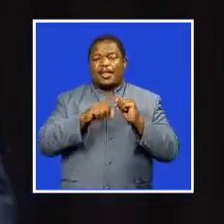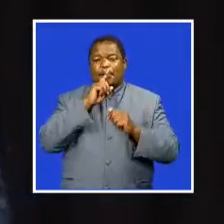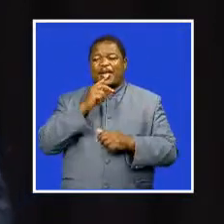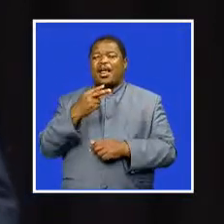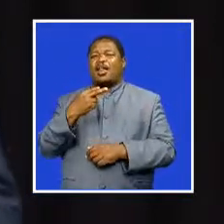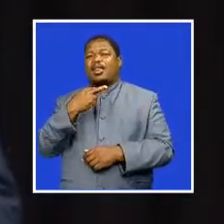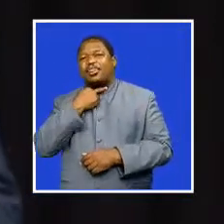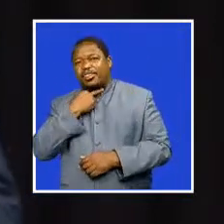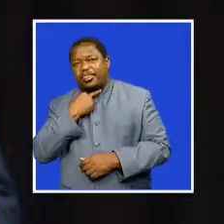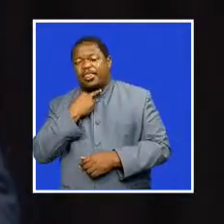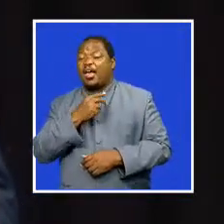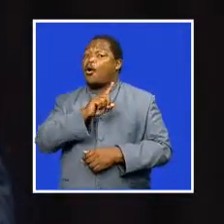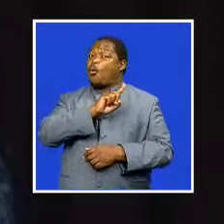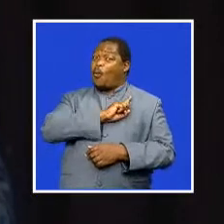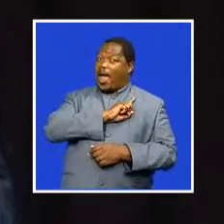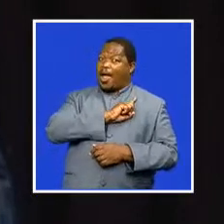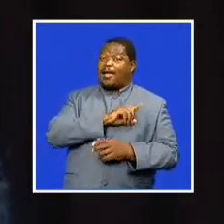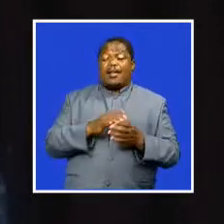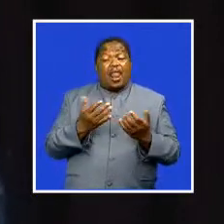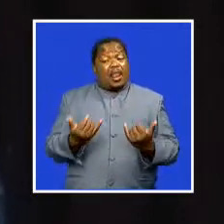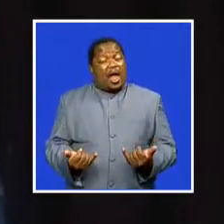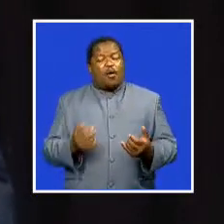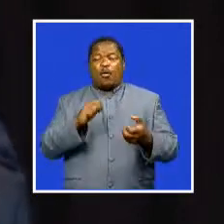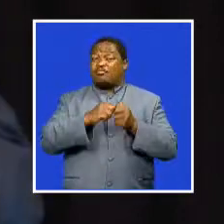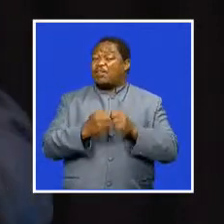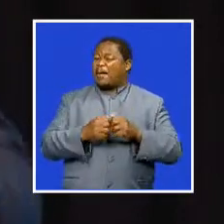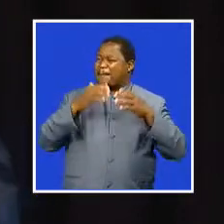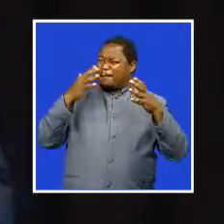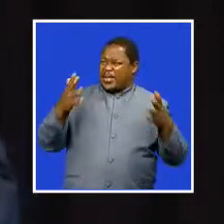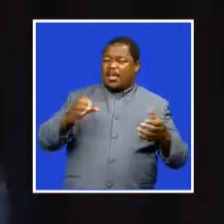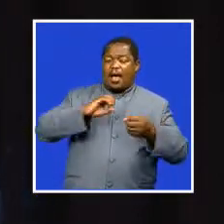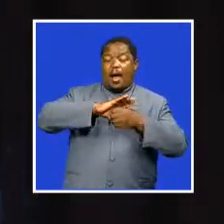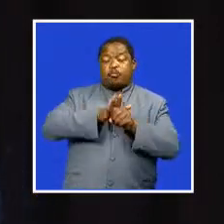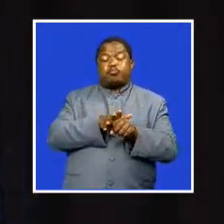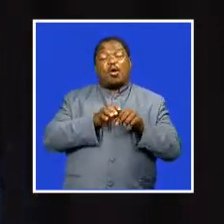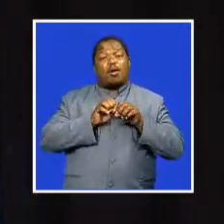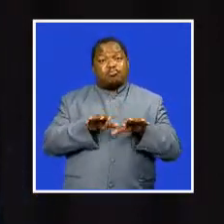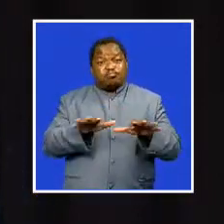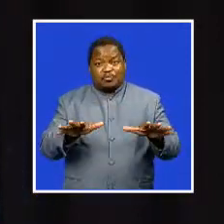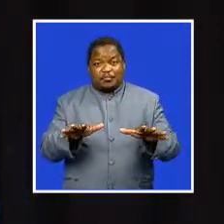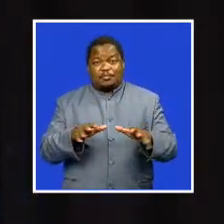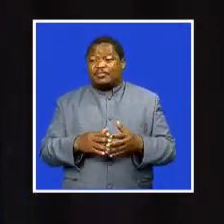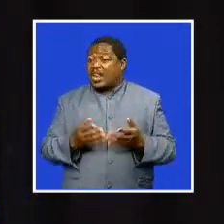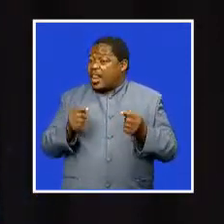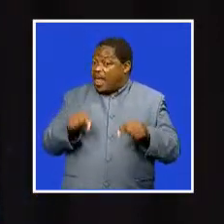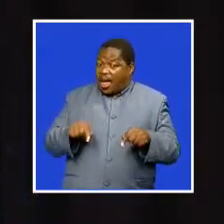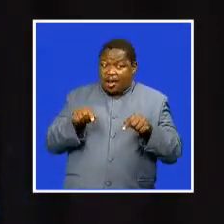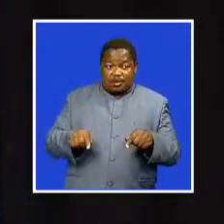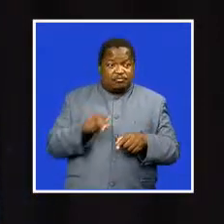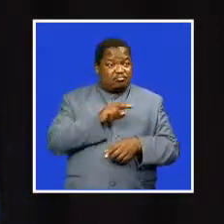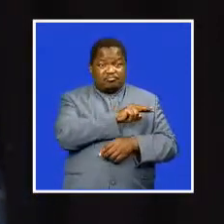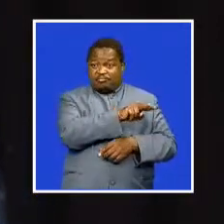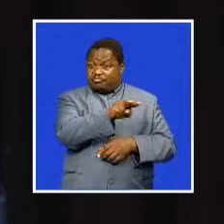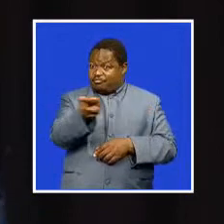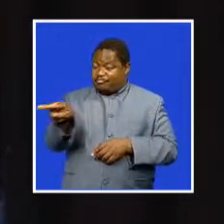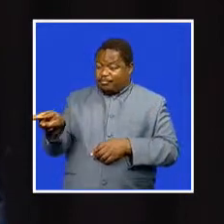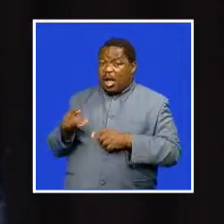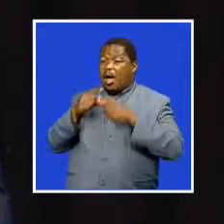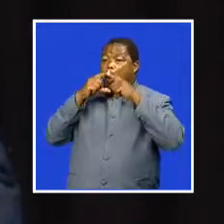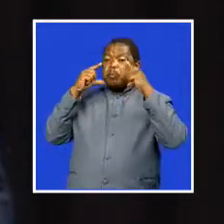sesifaka timforce 44 nyu sesenda tindo lesingathi besingatendi phambilini